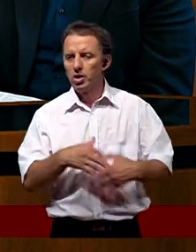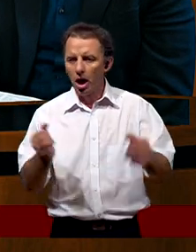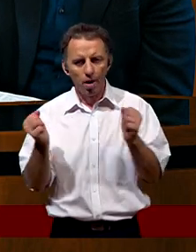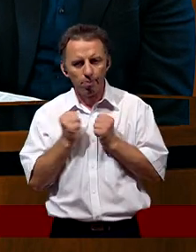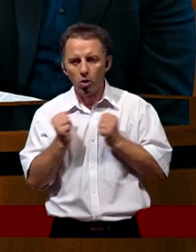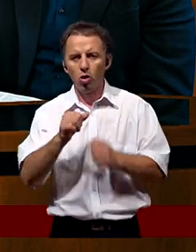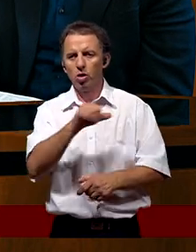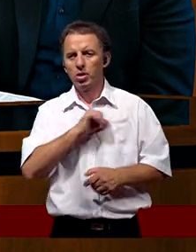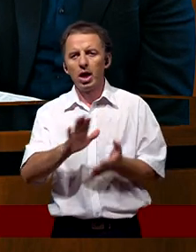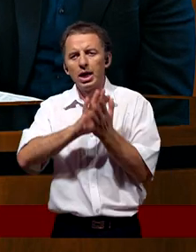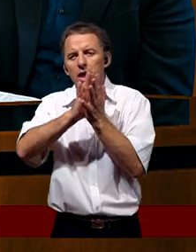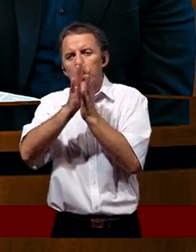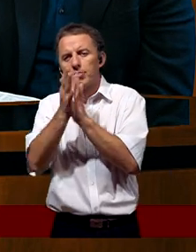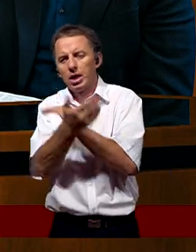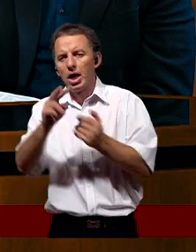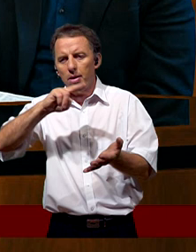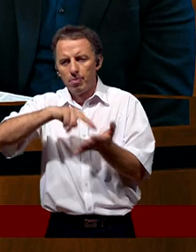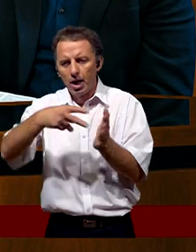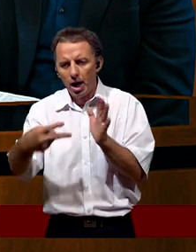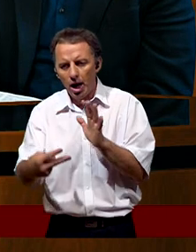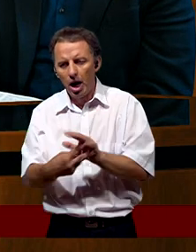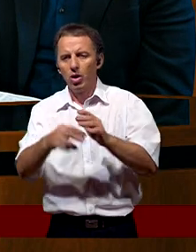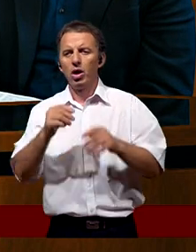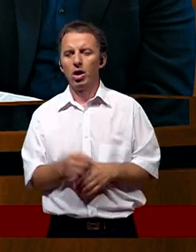Nie bójmy się zmieniać planów